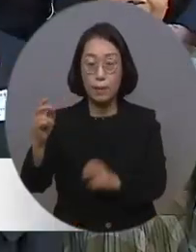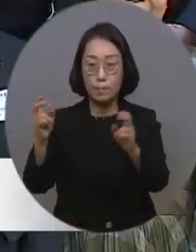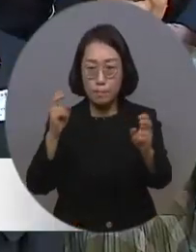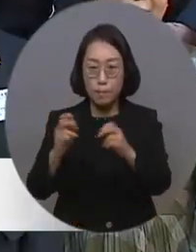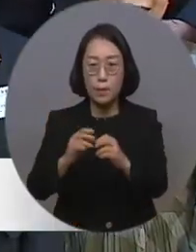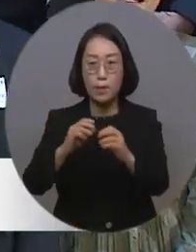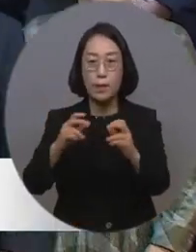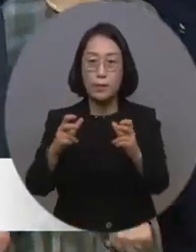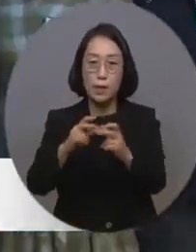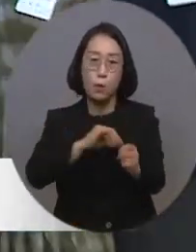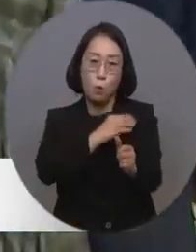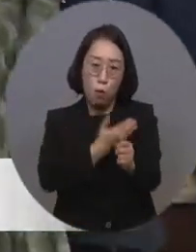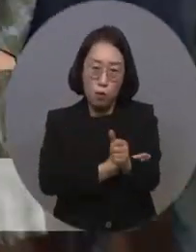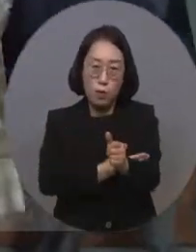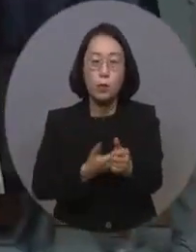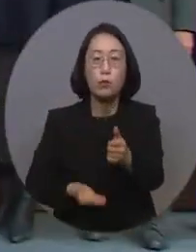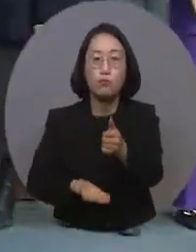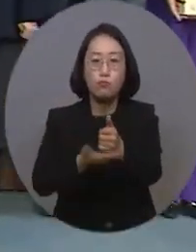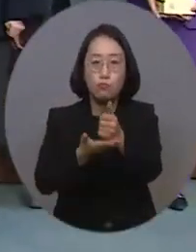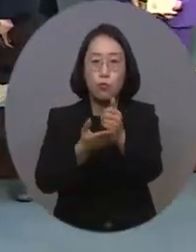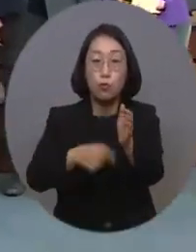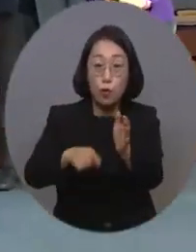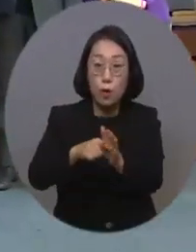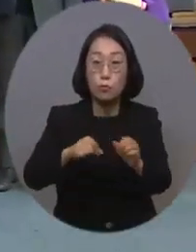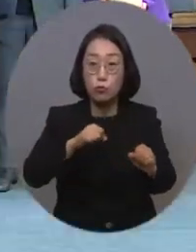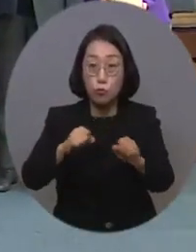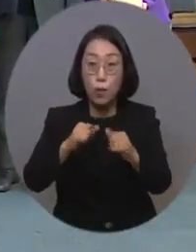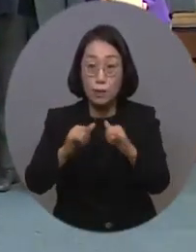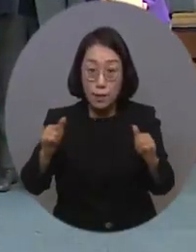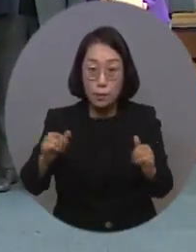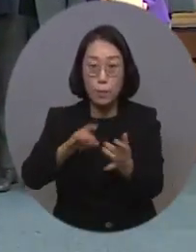장애인 권익증진을 위해 노력한 개인과 단체를 선정에 표창했습니다